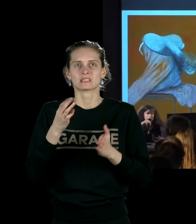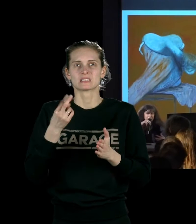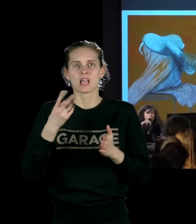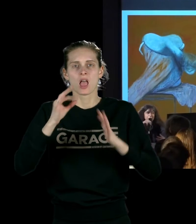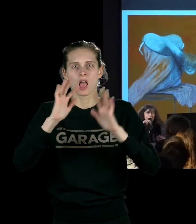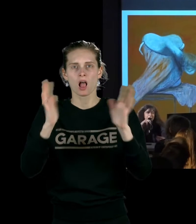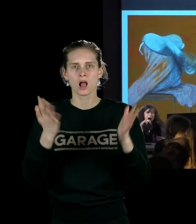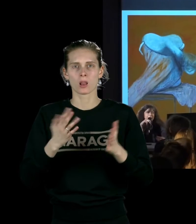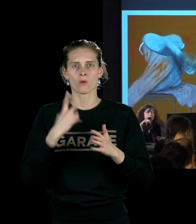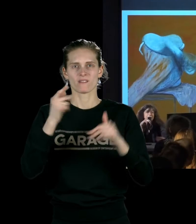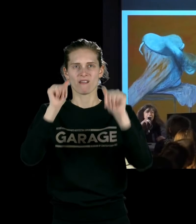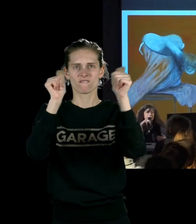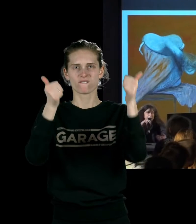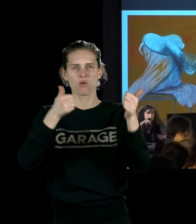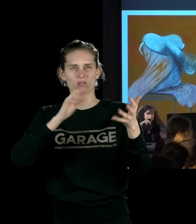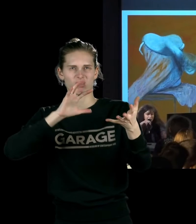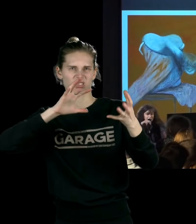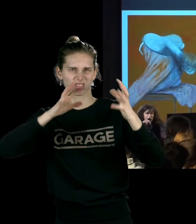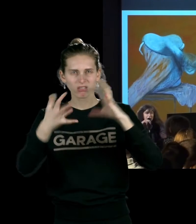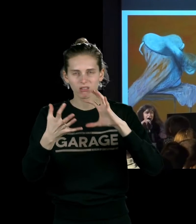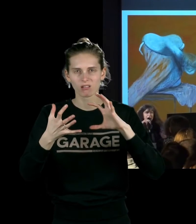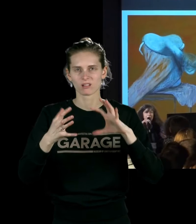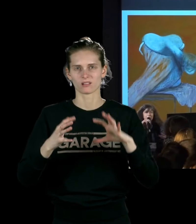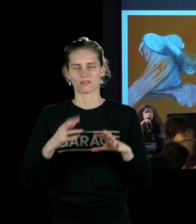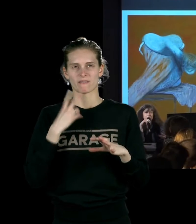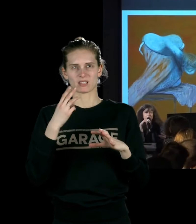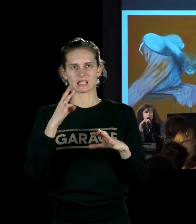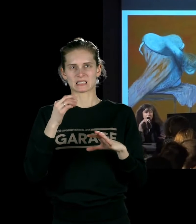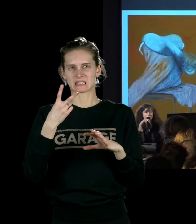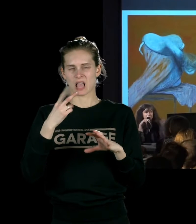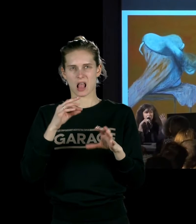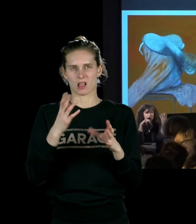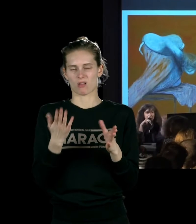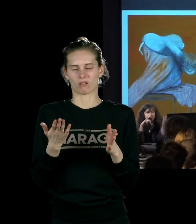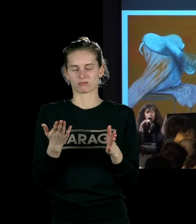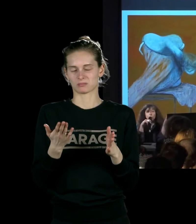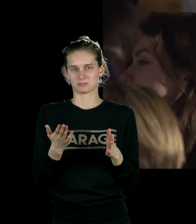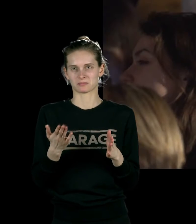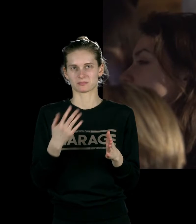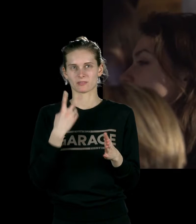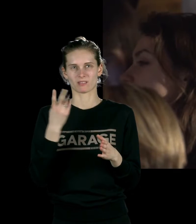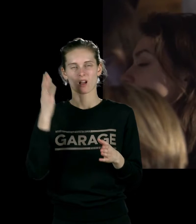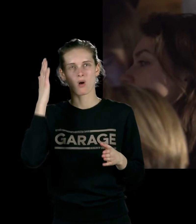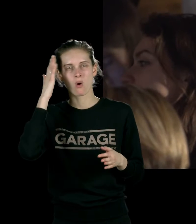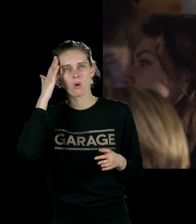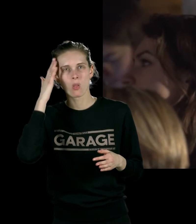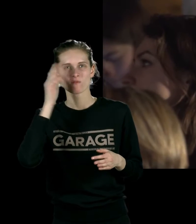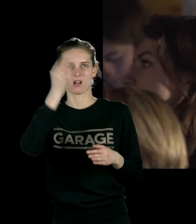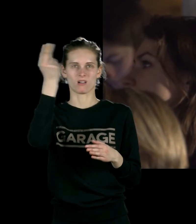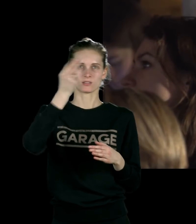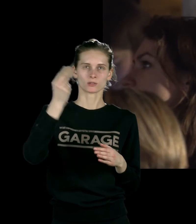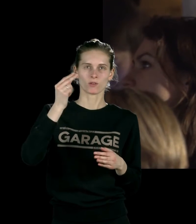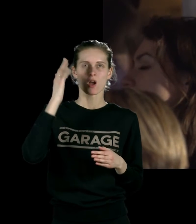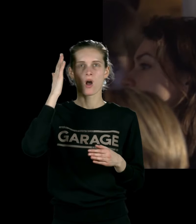искаженном, деформированном теле. И это тело, которое, те головы, которые он рисует,